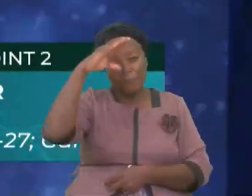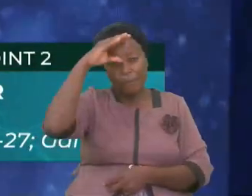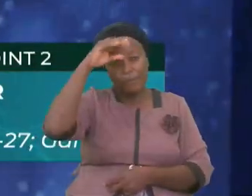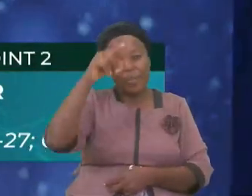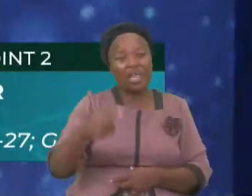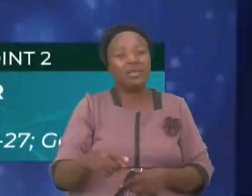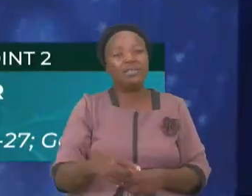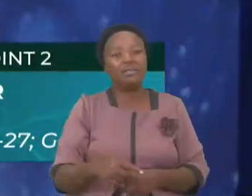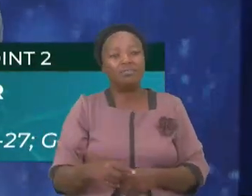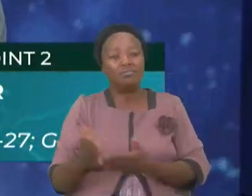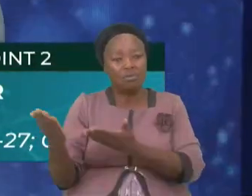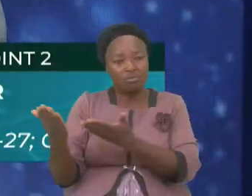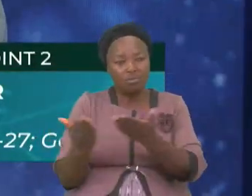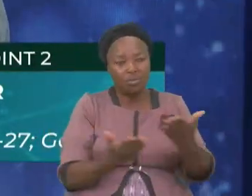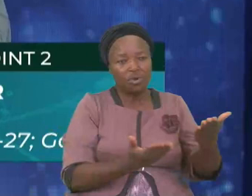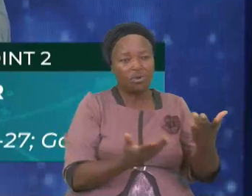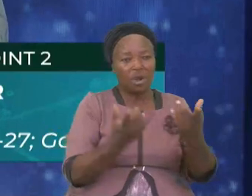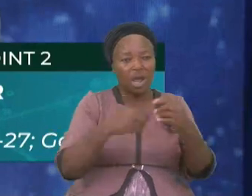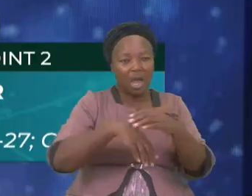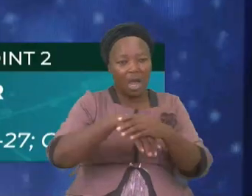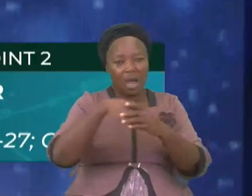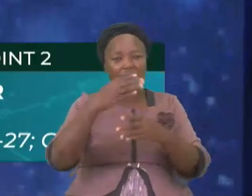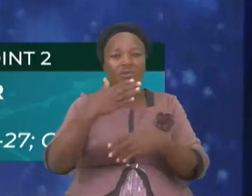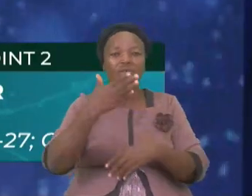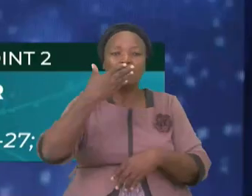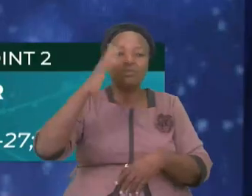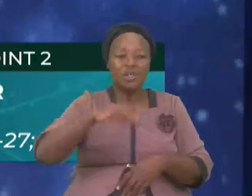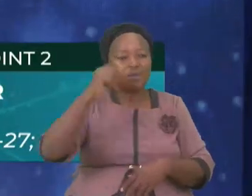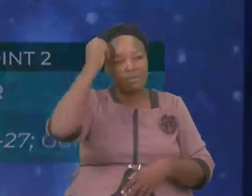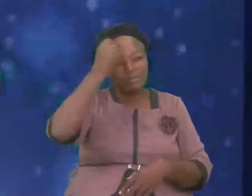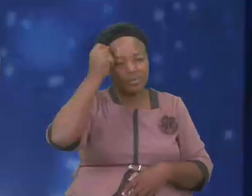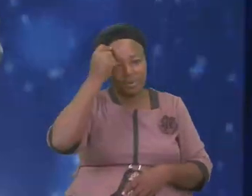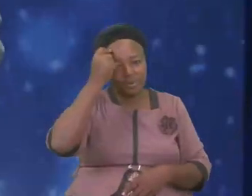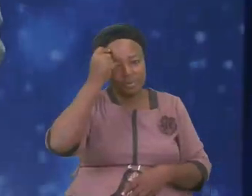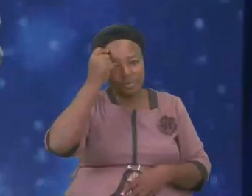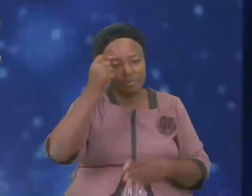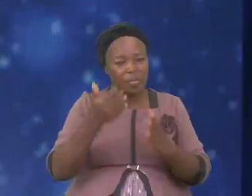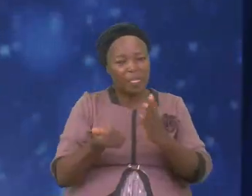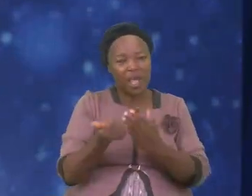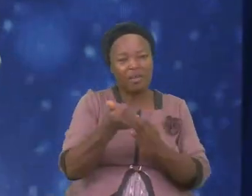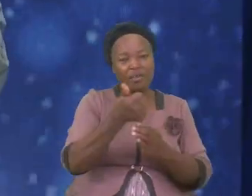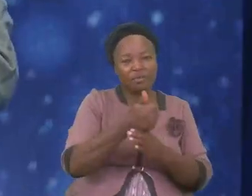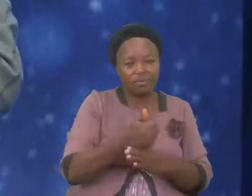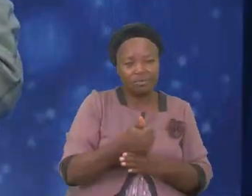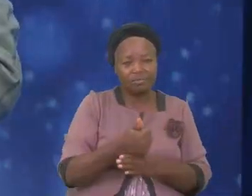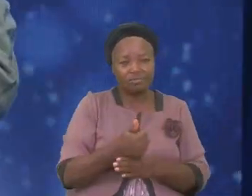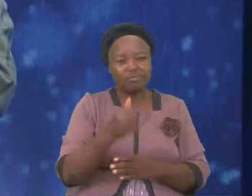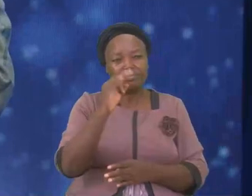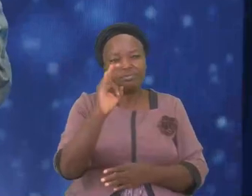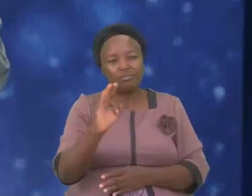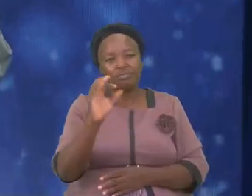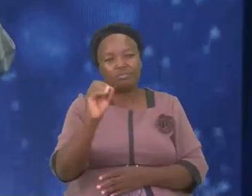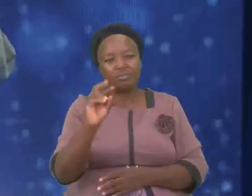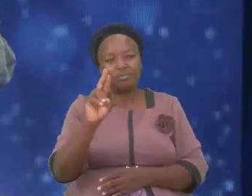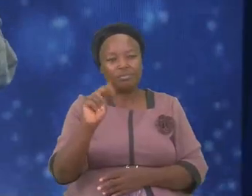que sortent les mauvaises pensées, les adultères, les impudicités, les meurtres.